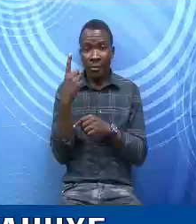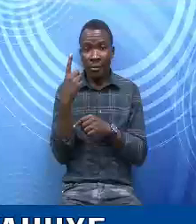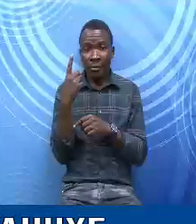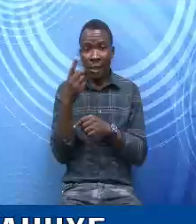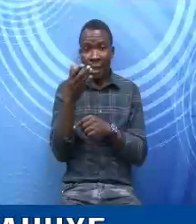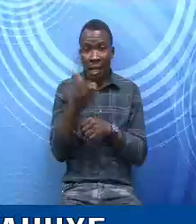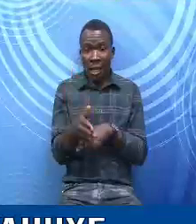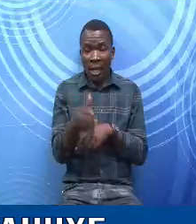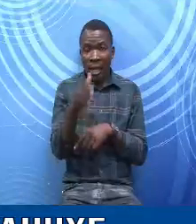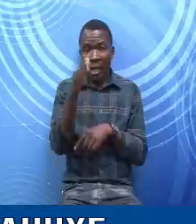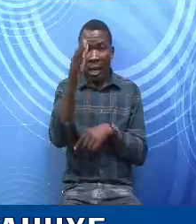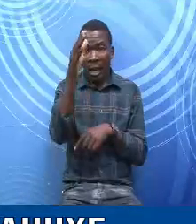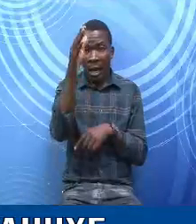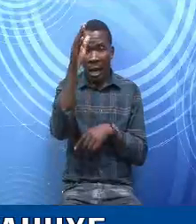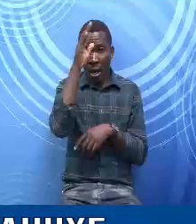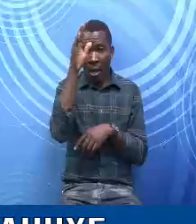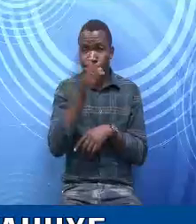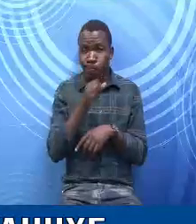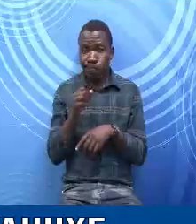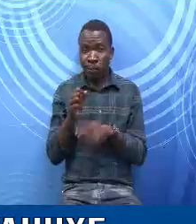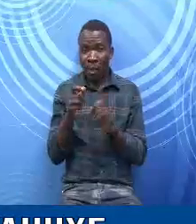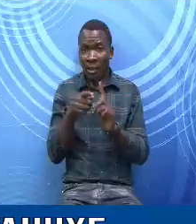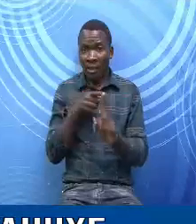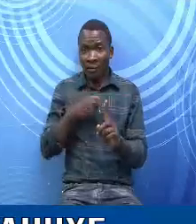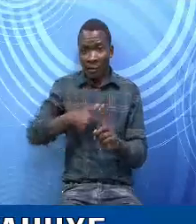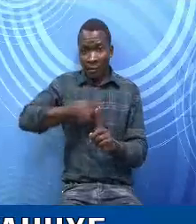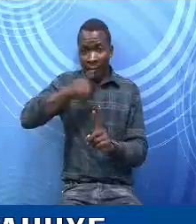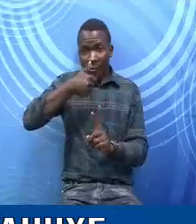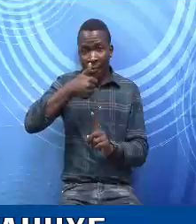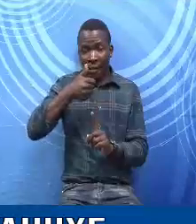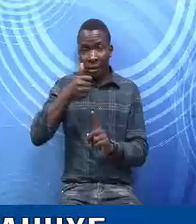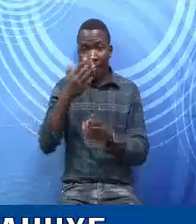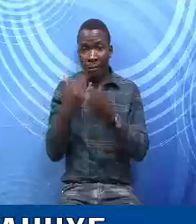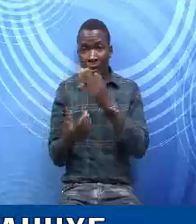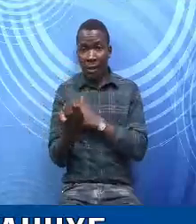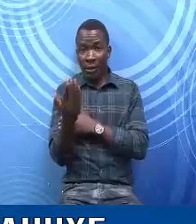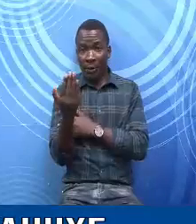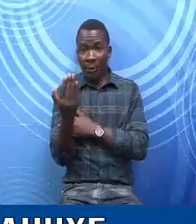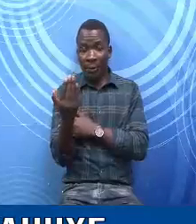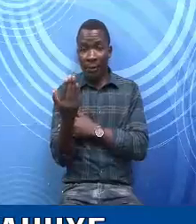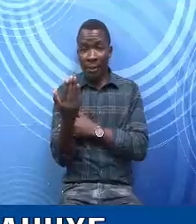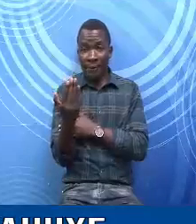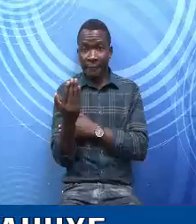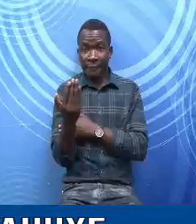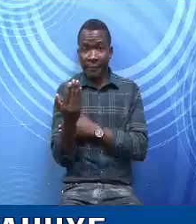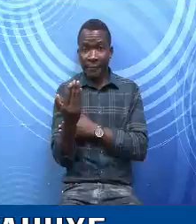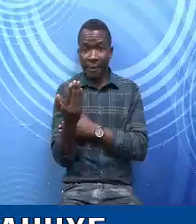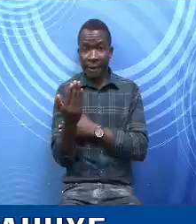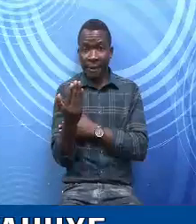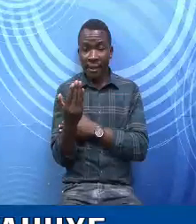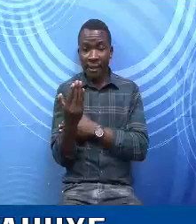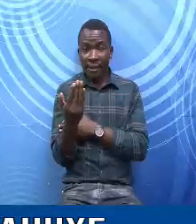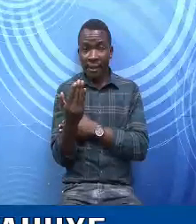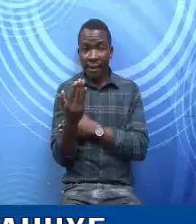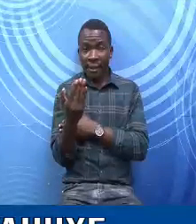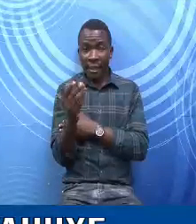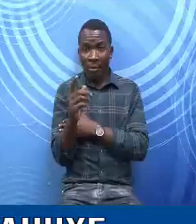umubyeyi umusaza wimanitse ahangaha twede. None mu gitondo nta muntu wabaye yemerewe kugira ngo